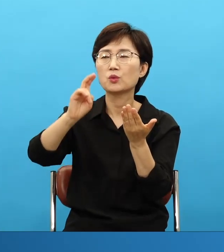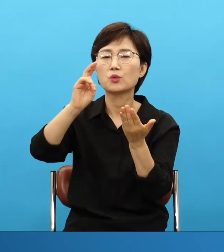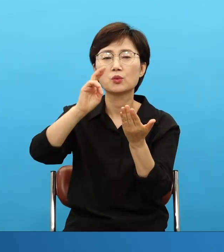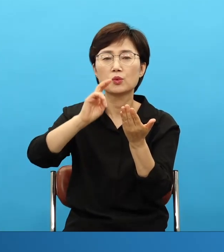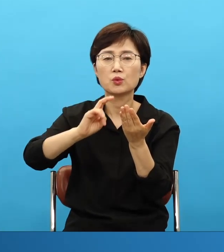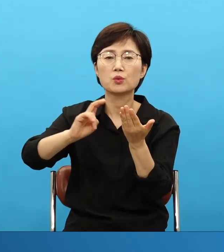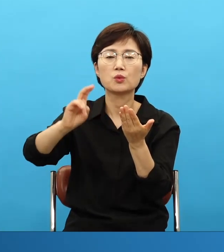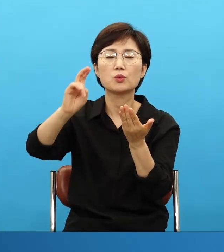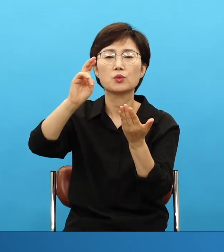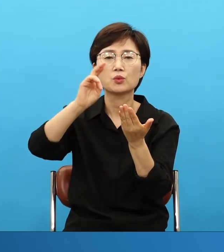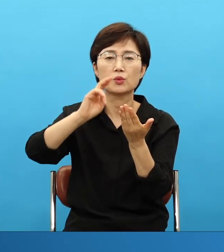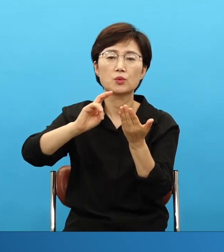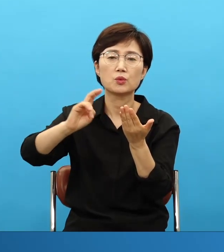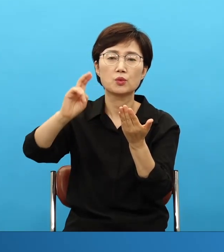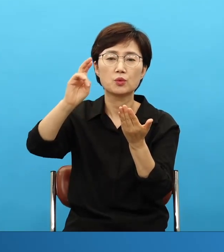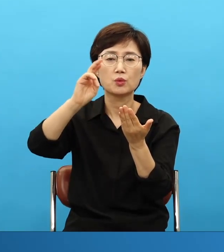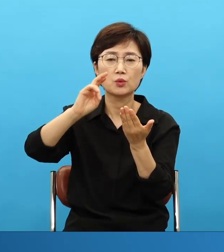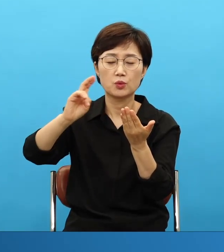성상이는